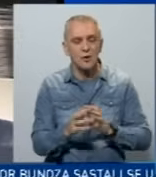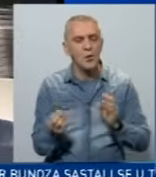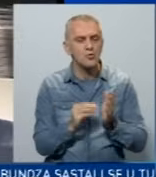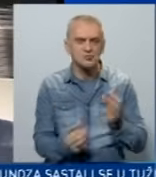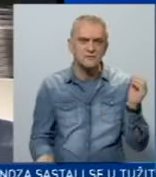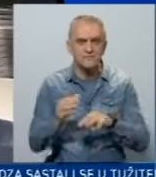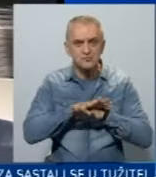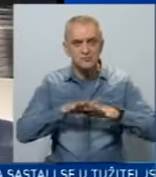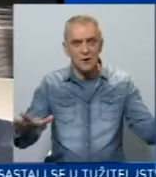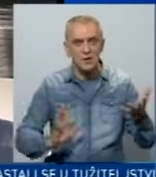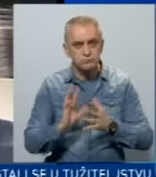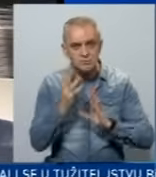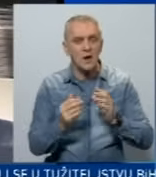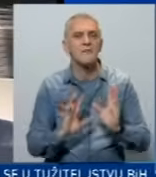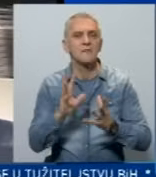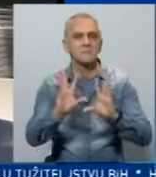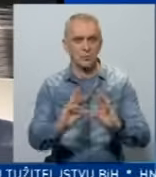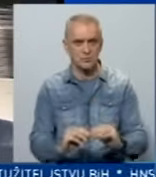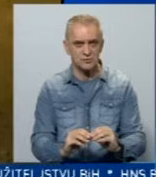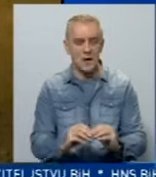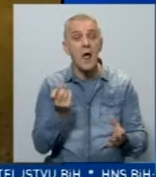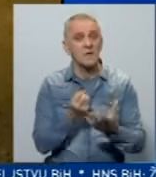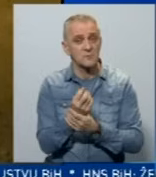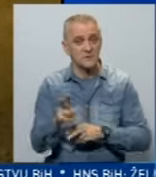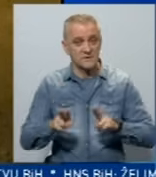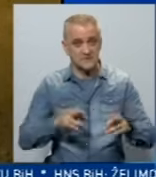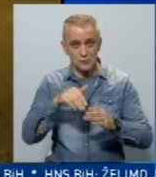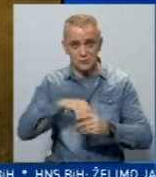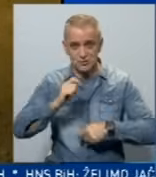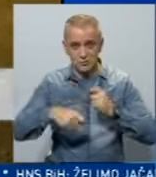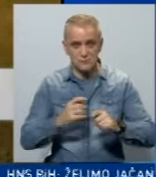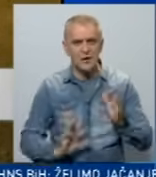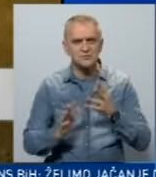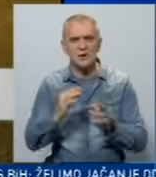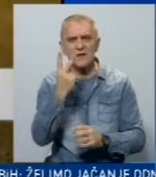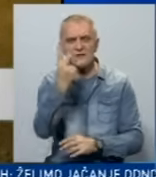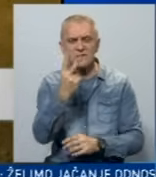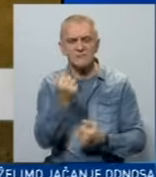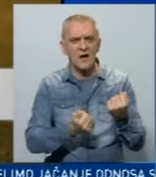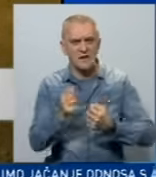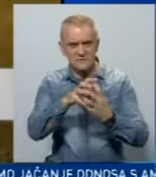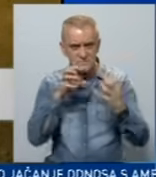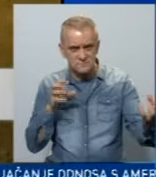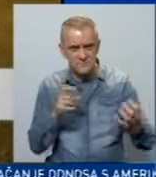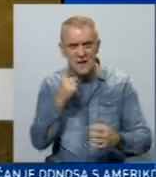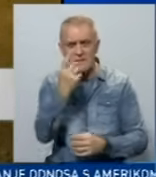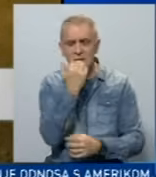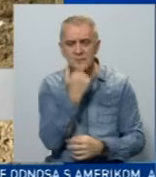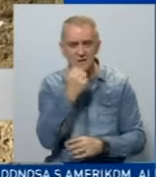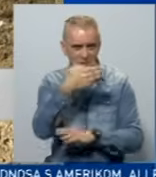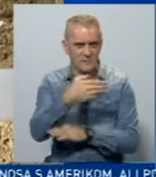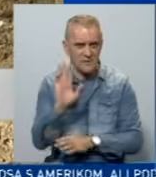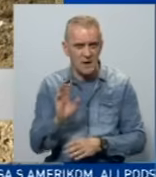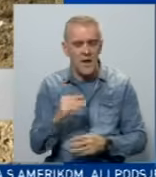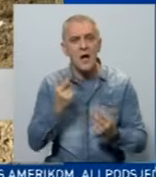spriječeno je širenje požara i vatra je ugašena. Prema informacijama iz Ministarstva unutrašnjih poslova izgorjela su 2 teretna vozila jedne